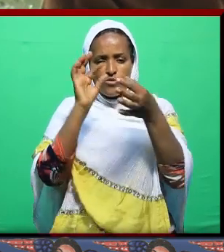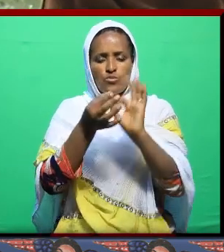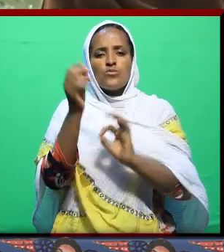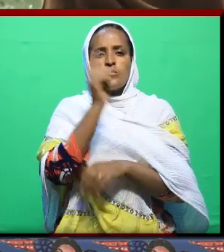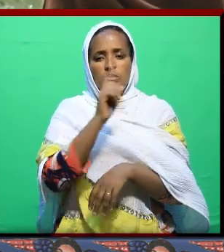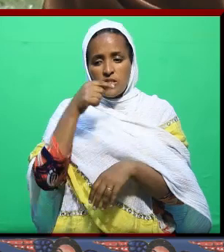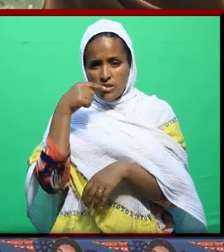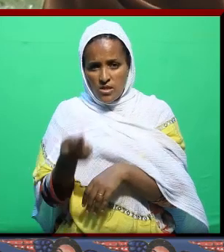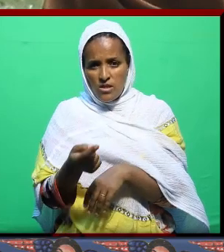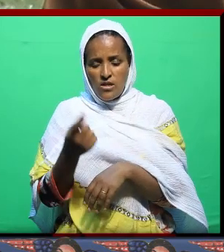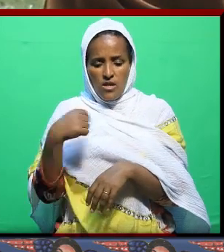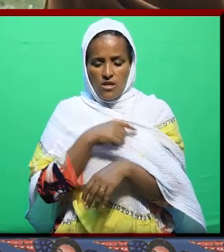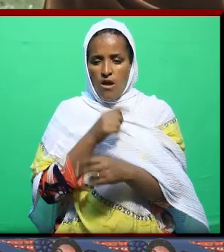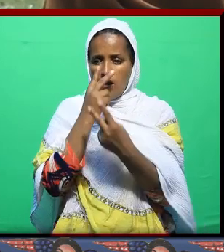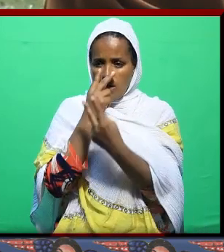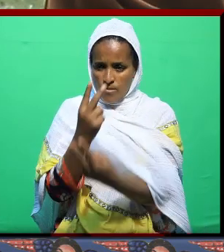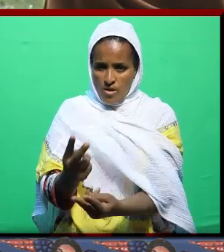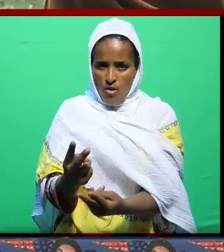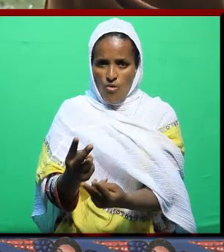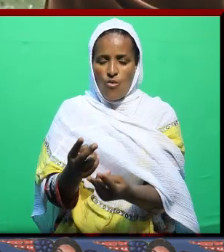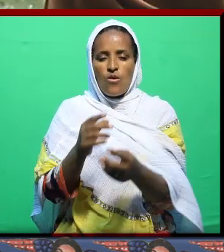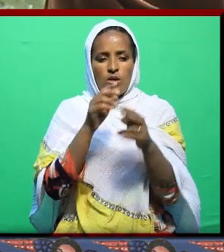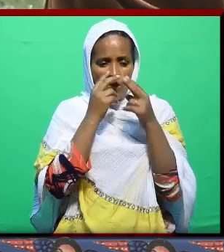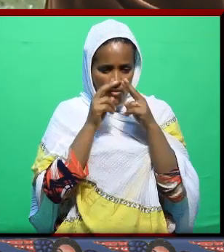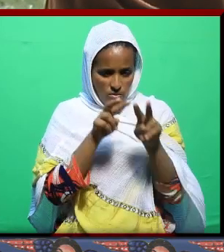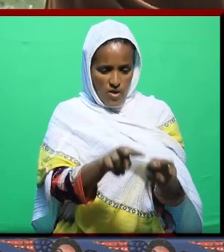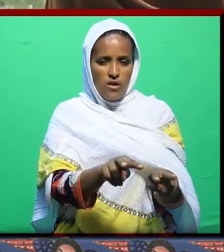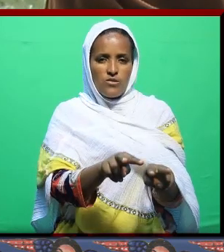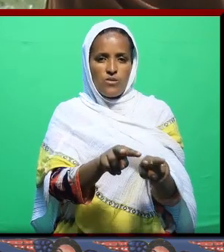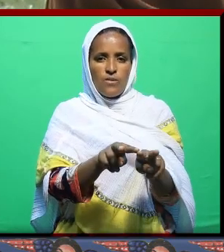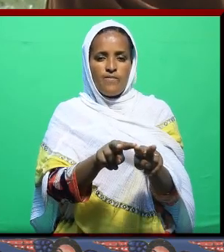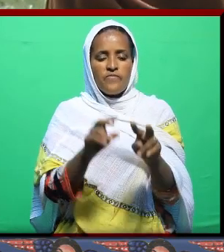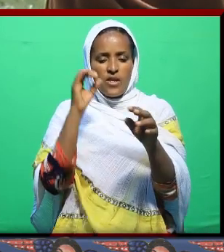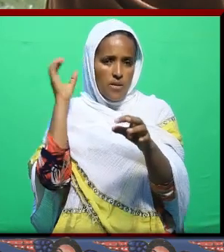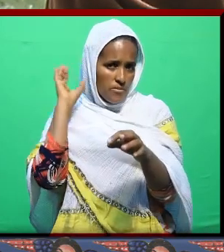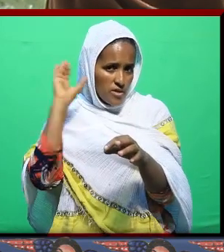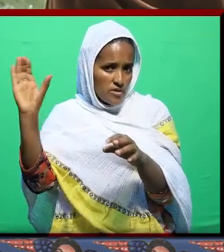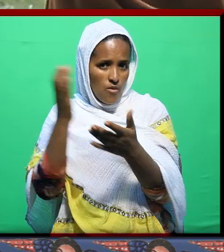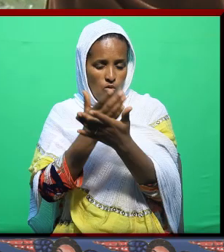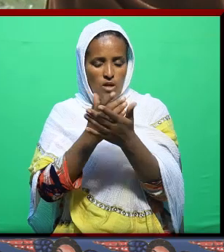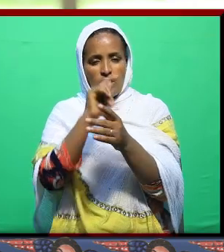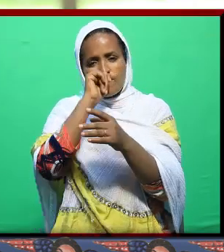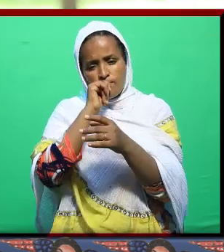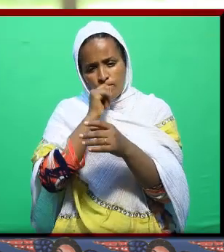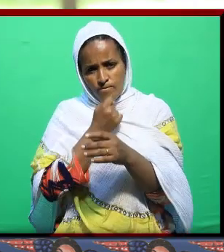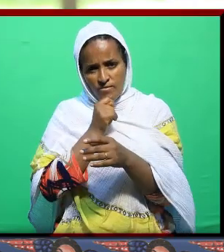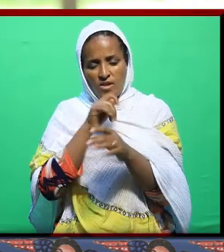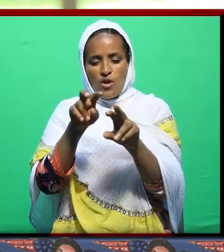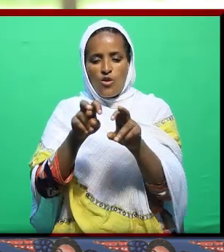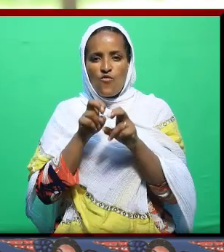ማለት ምንድነው ስንል ከምናየው፣ ከምንመለከተው፣ ከምንሰማው ነገር